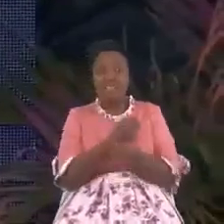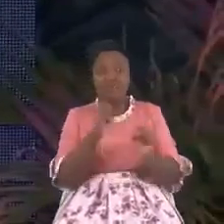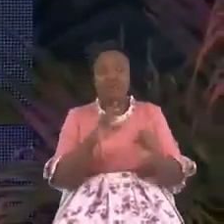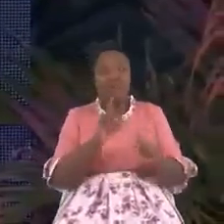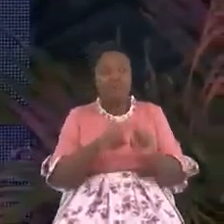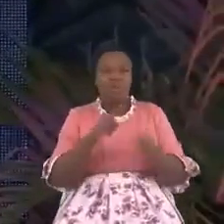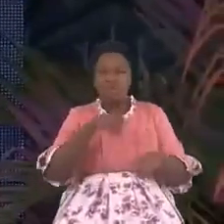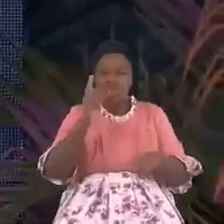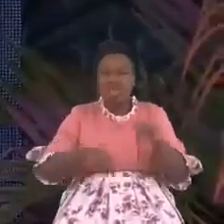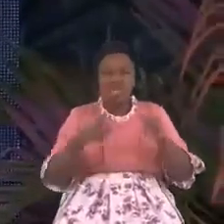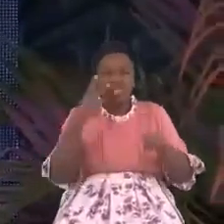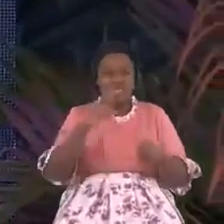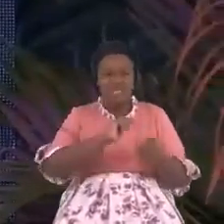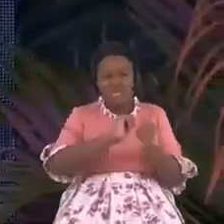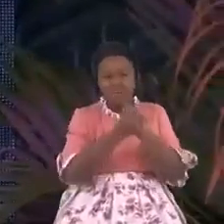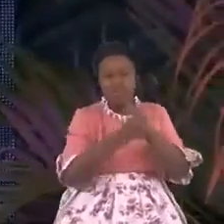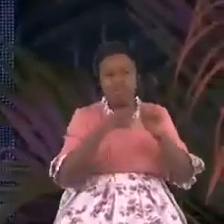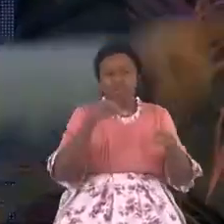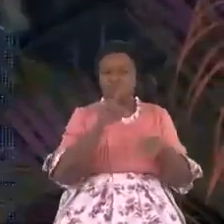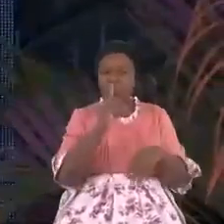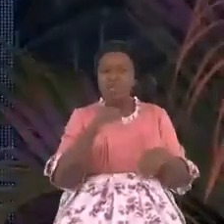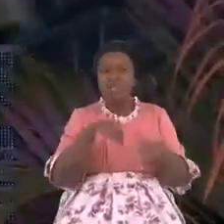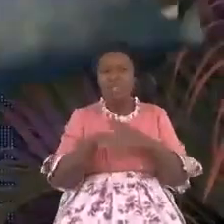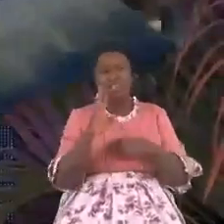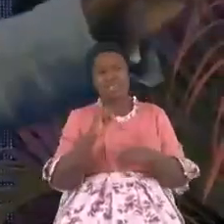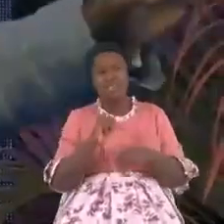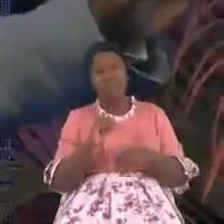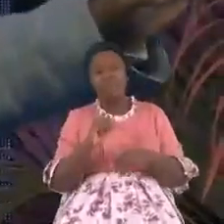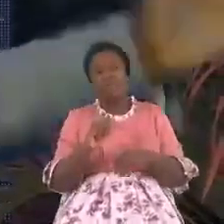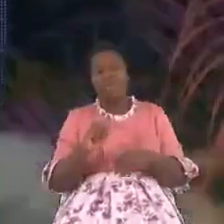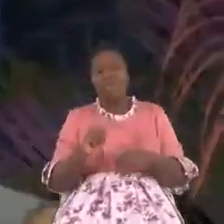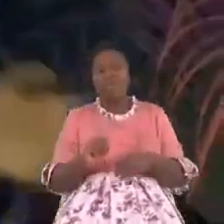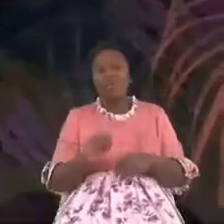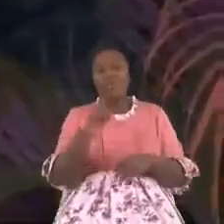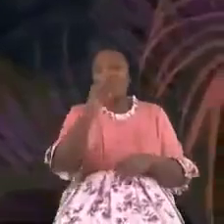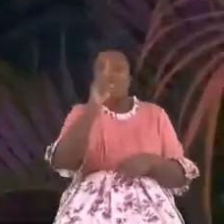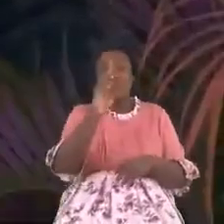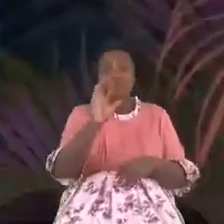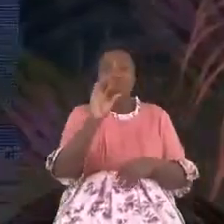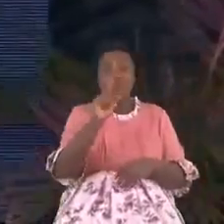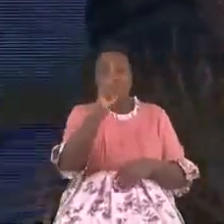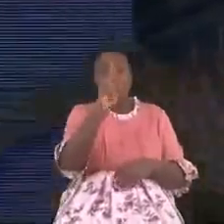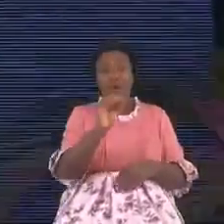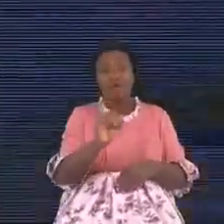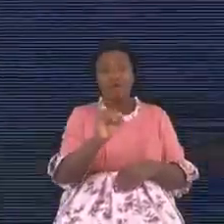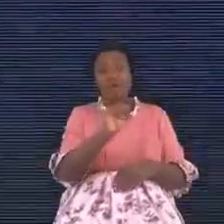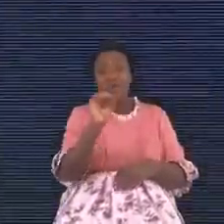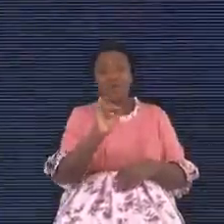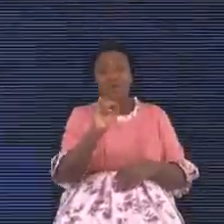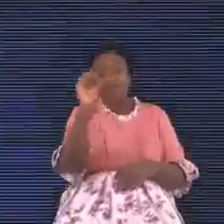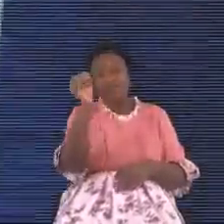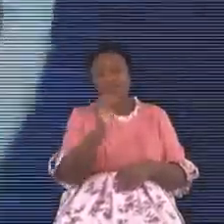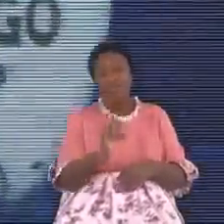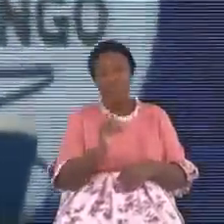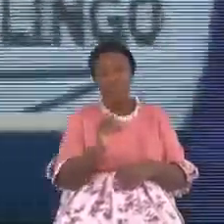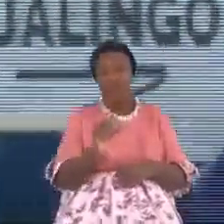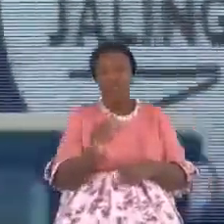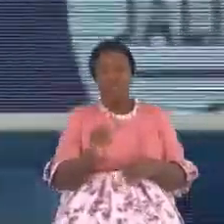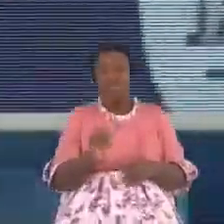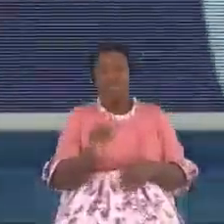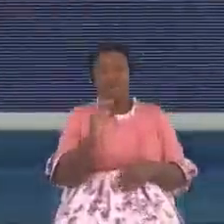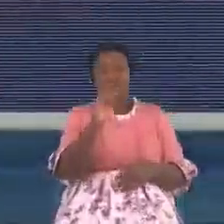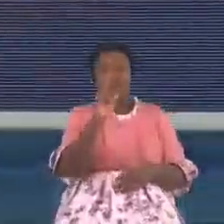ịhụ mgbanwe na ndụ ha. Ha si na azọpụtala ha, na onye nwanyị emetụla obi ha